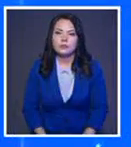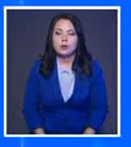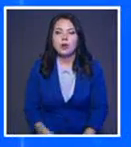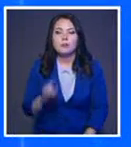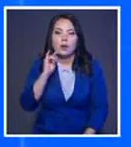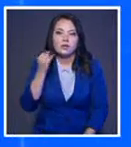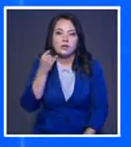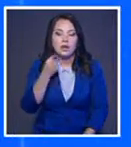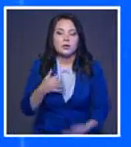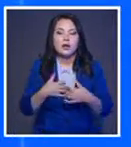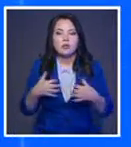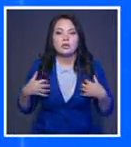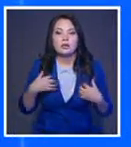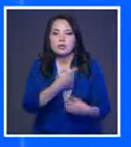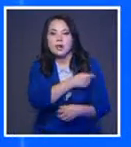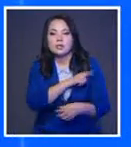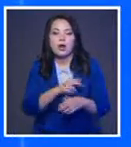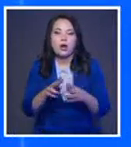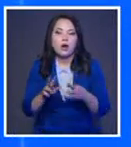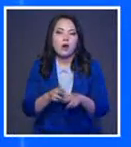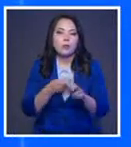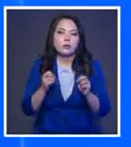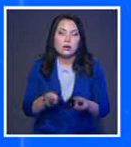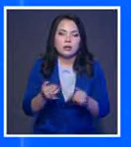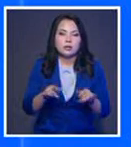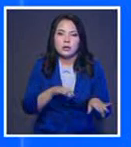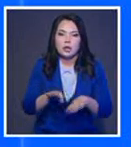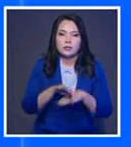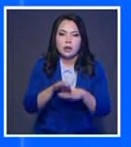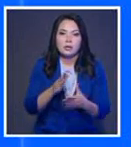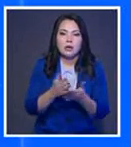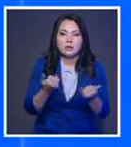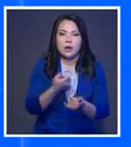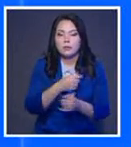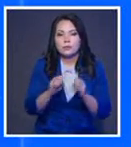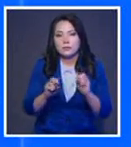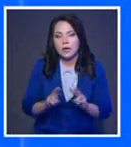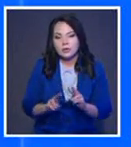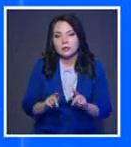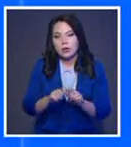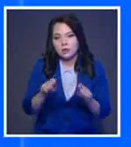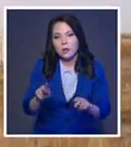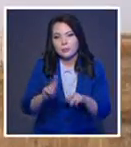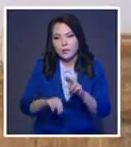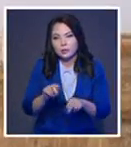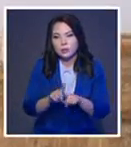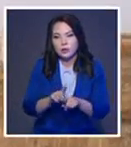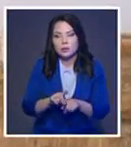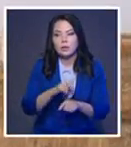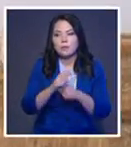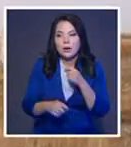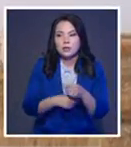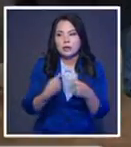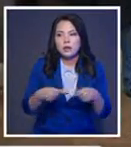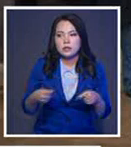Павлодар облысында ветеринарлық қауіпсіздік шаралары күшейтілді. Ветеринарлық мекемелер салу, оларды материалдық техникалық жарақтандыру мақсатында бөлінген